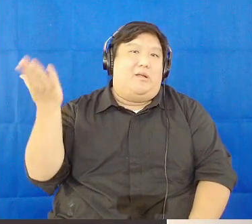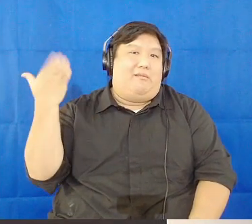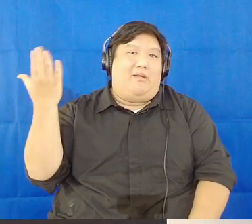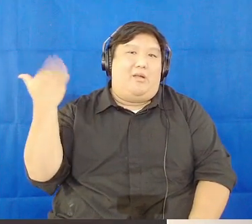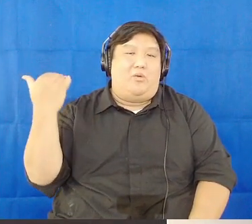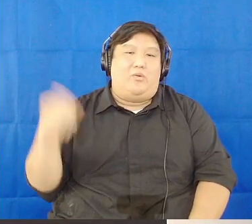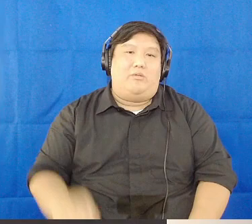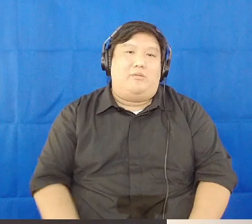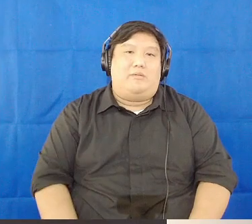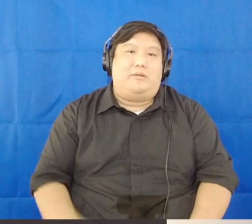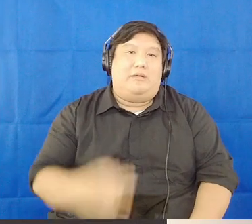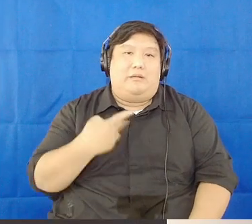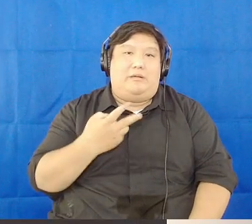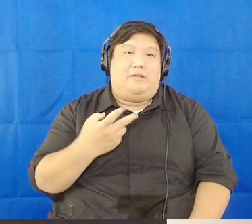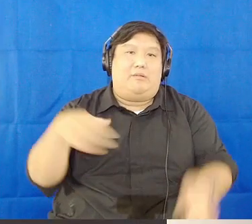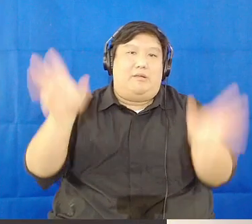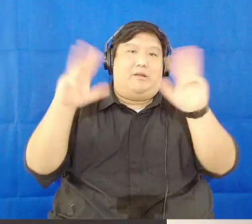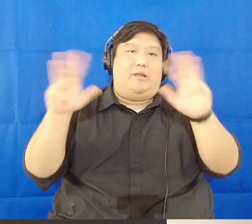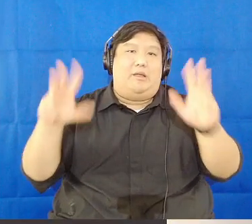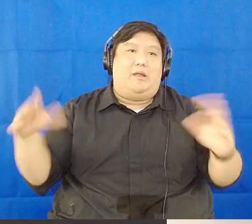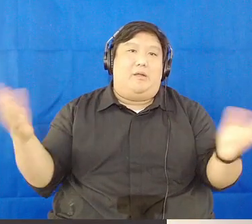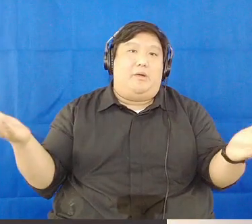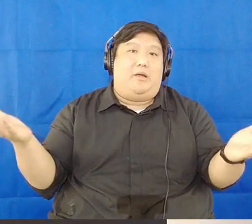2 minggu yang lalu, hari raya